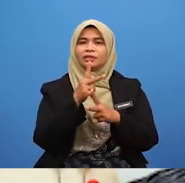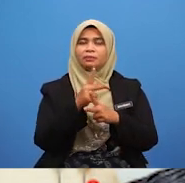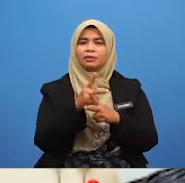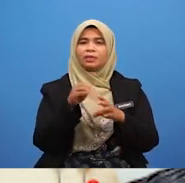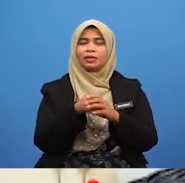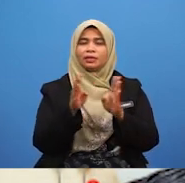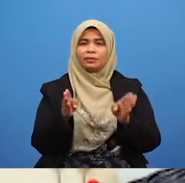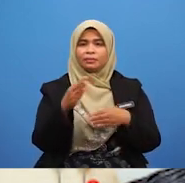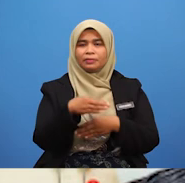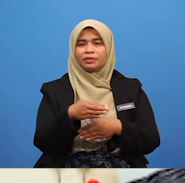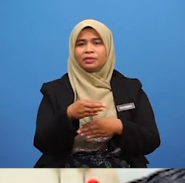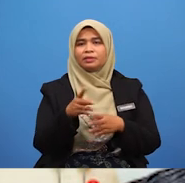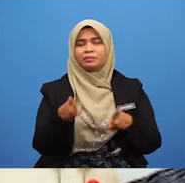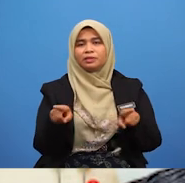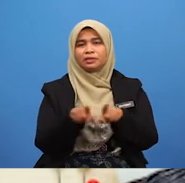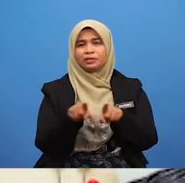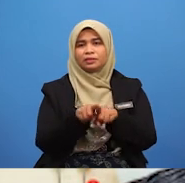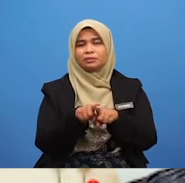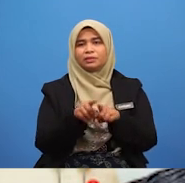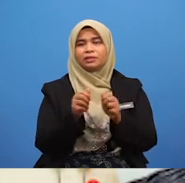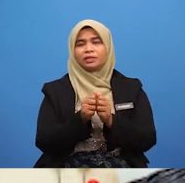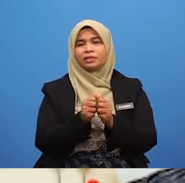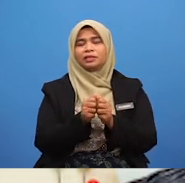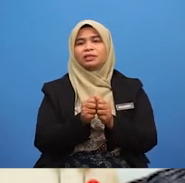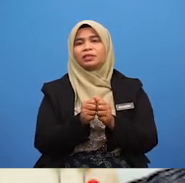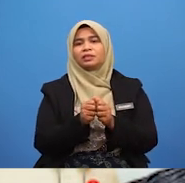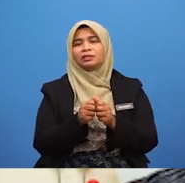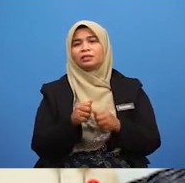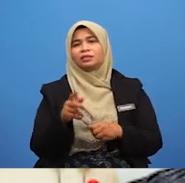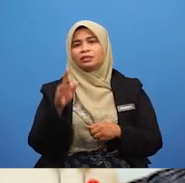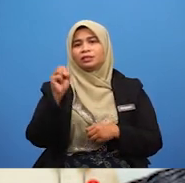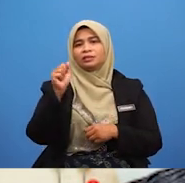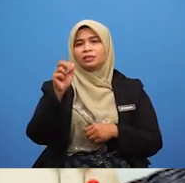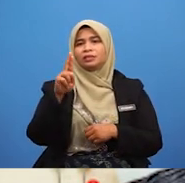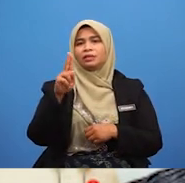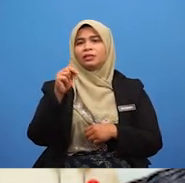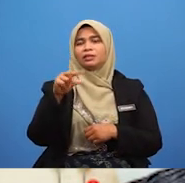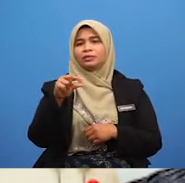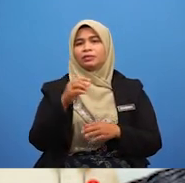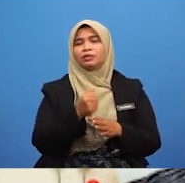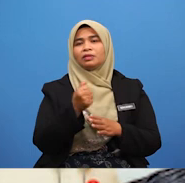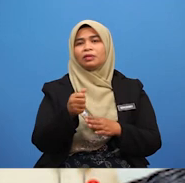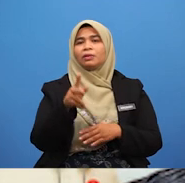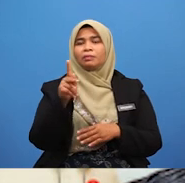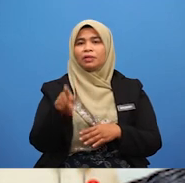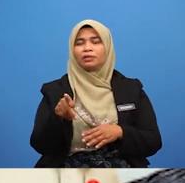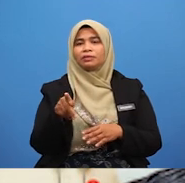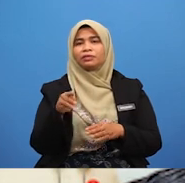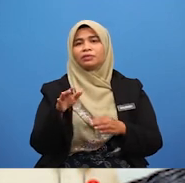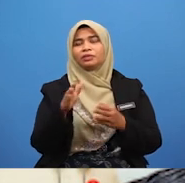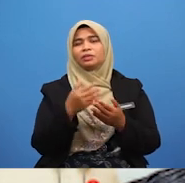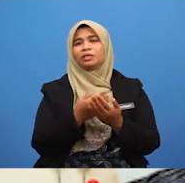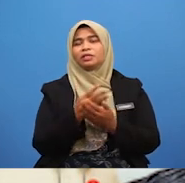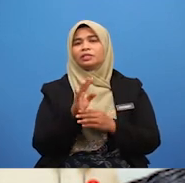bekas bersama dengan sarung atau perlu sapu minyak pada